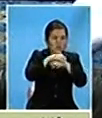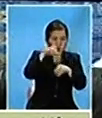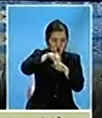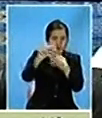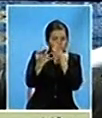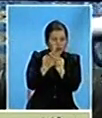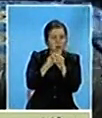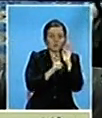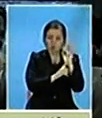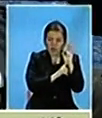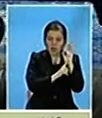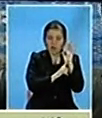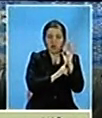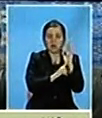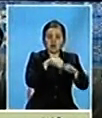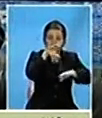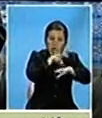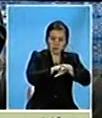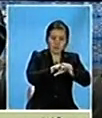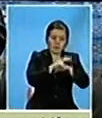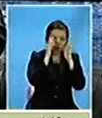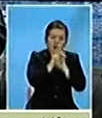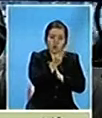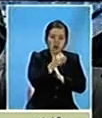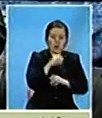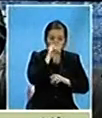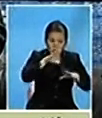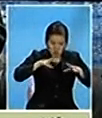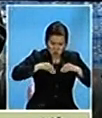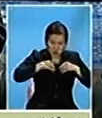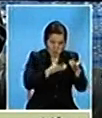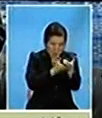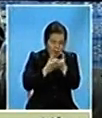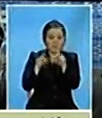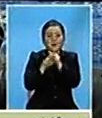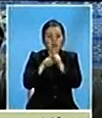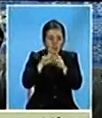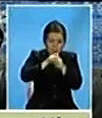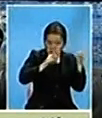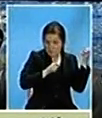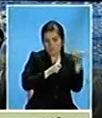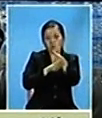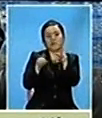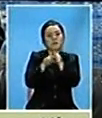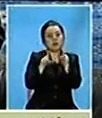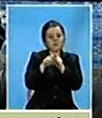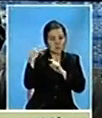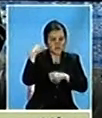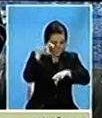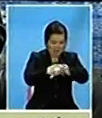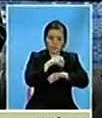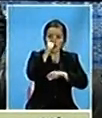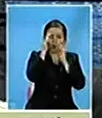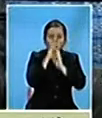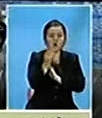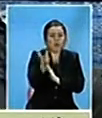ไม่ว่าจะเป็นกรณีที่ถูกจับไม่รู้กี่คนครับรับสารภาพว่ายิง M79 คว้างระเบิดใส่พันเอกร่มเกล้าจับได้ไม่รู้กี่ค